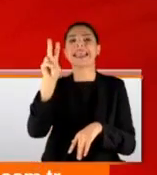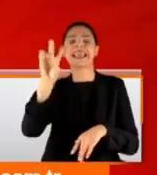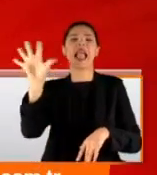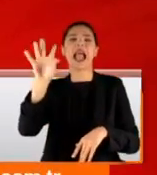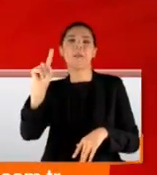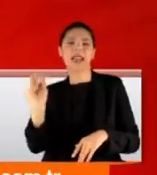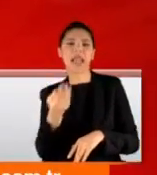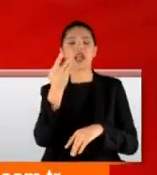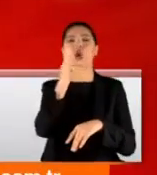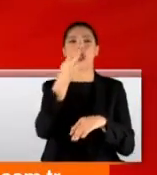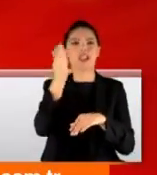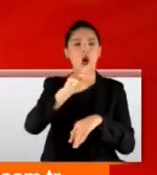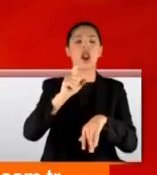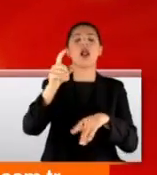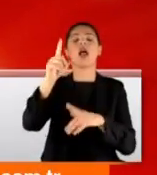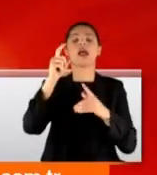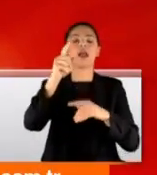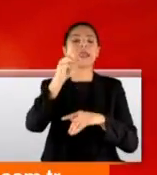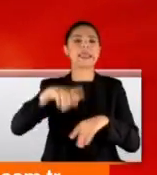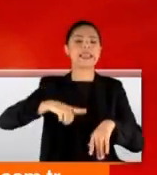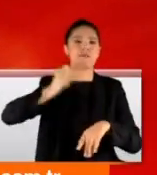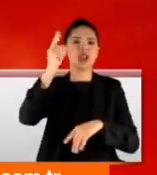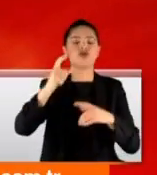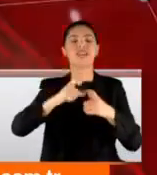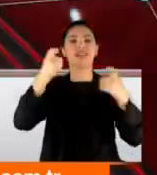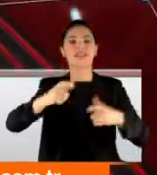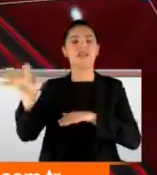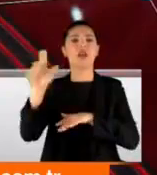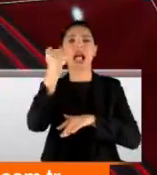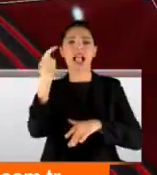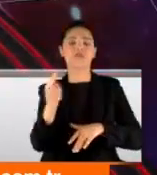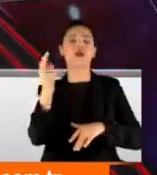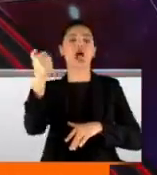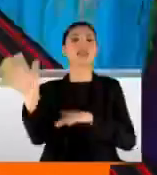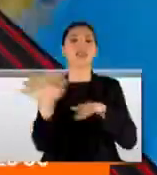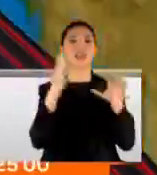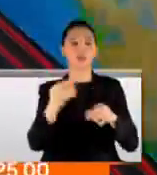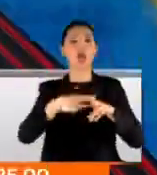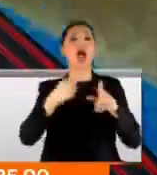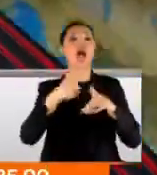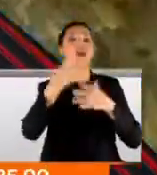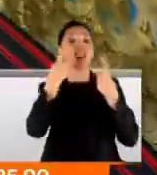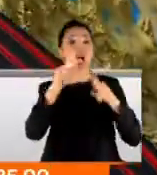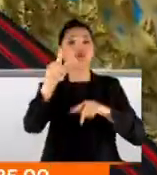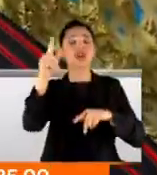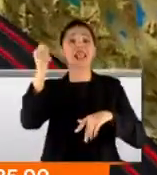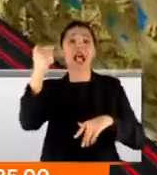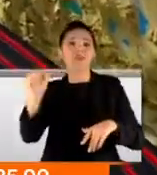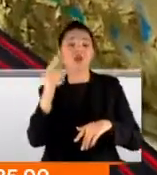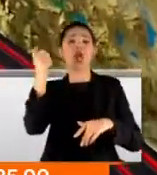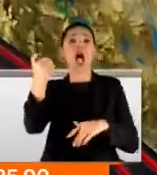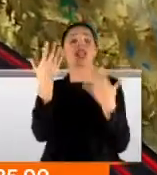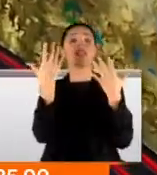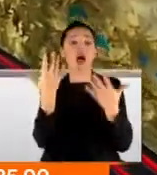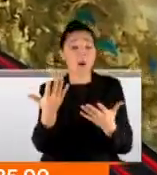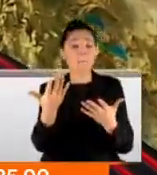üssü Seferihisar açıklarında 6,6 büyüklüğünde bir sarsıntı oldu. AFAD'ın açıkladığı rakam 6,6